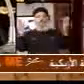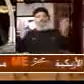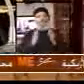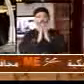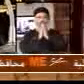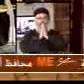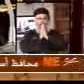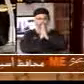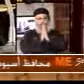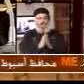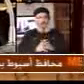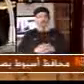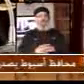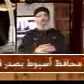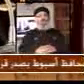أمين.